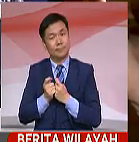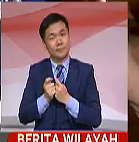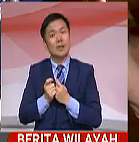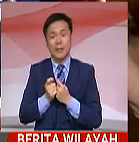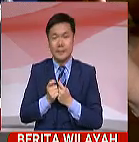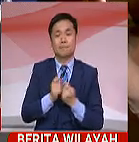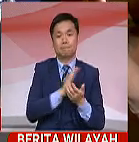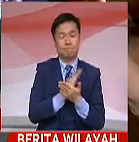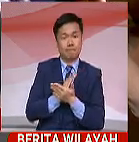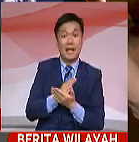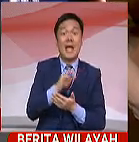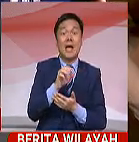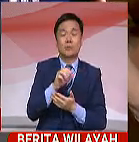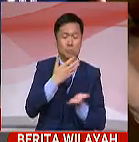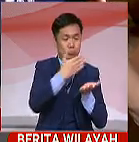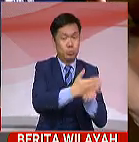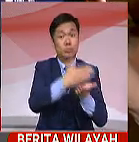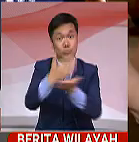mobile SJR ya. SJR bergerak